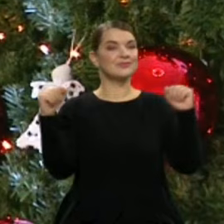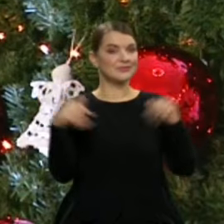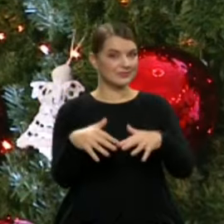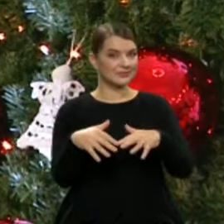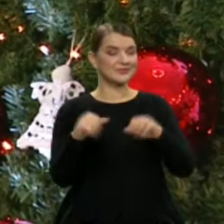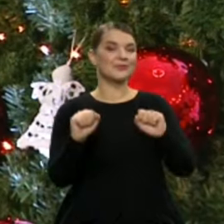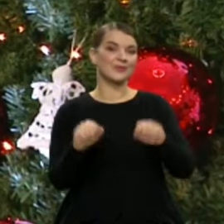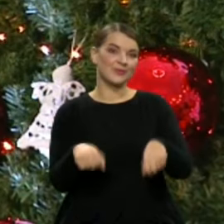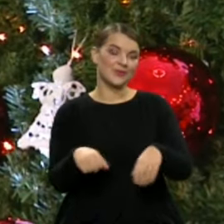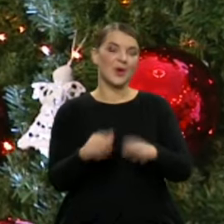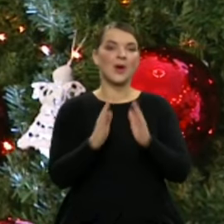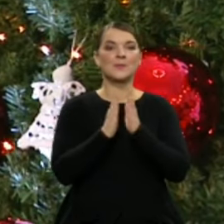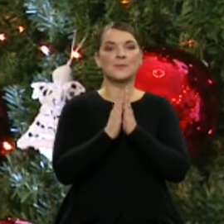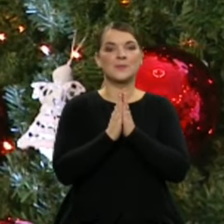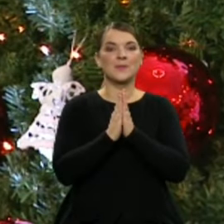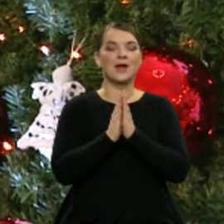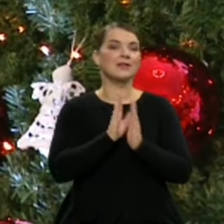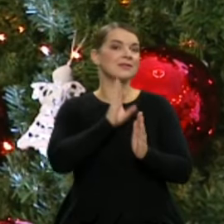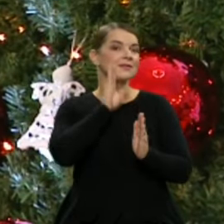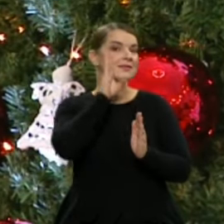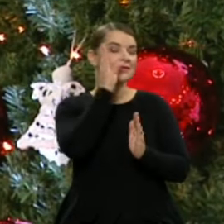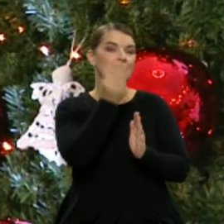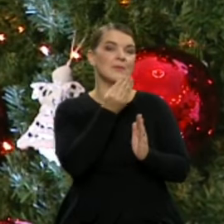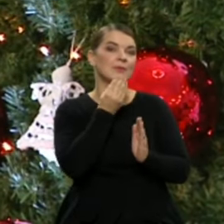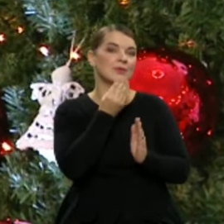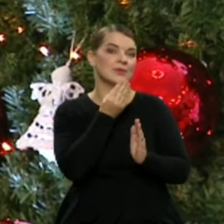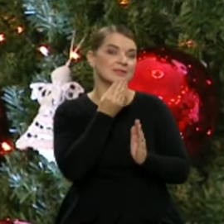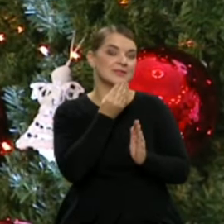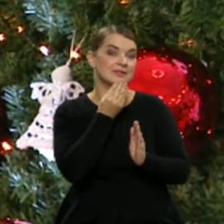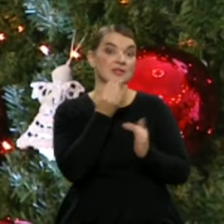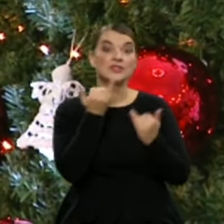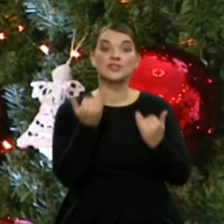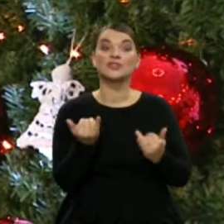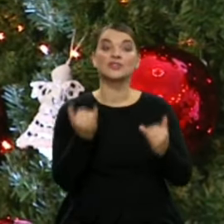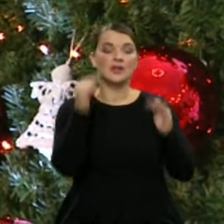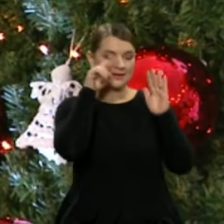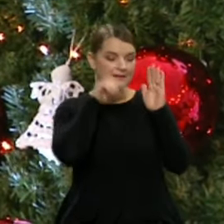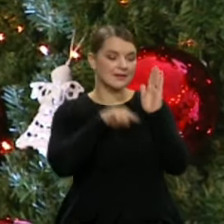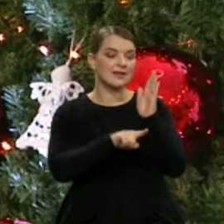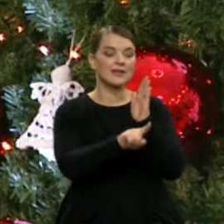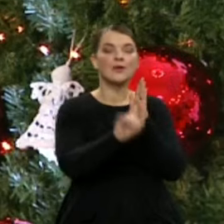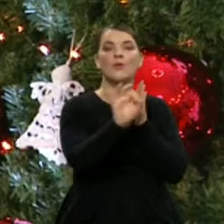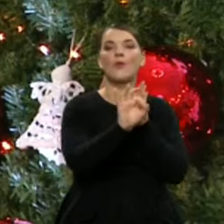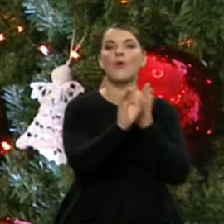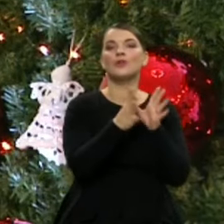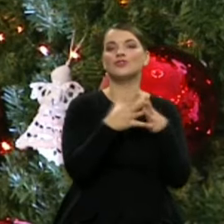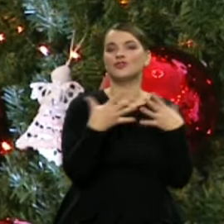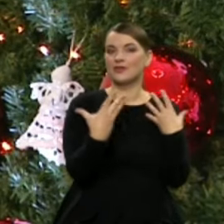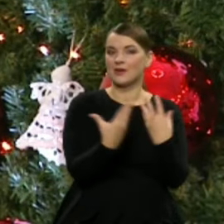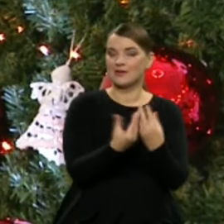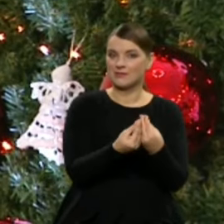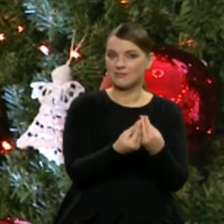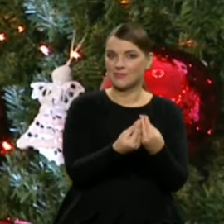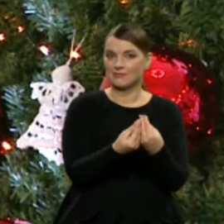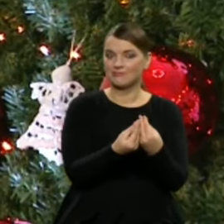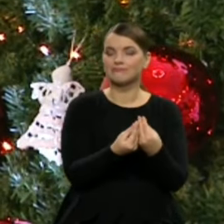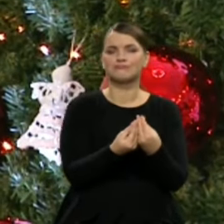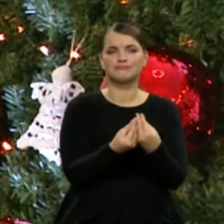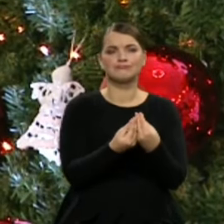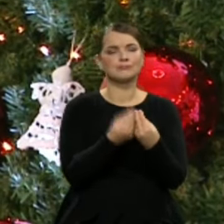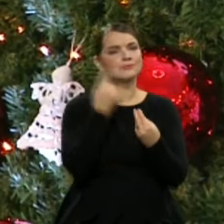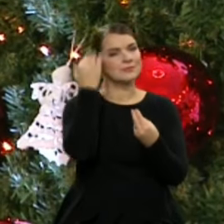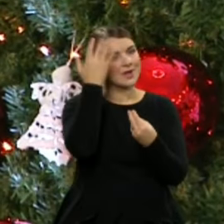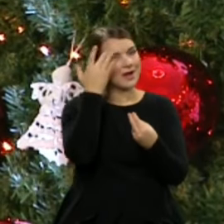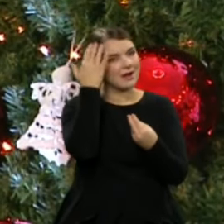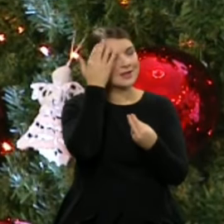pusryčius, kurie kviečia prisiliesti prie šeimos gelmės, apmastyti ir suprasti, kad šeima mano